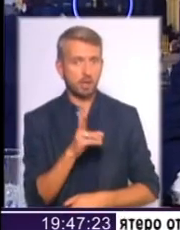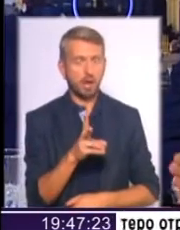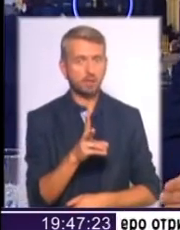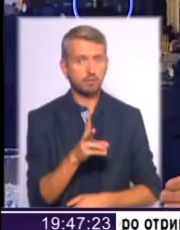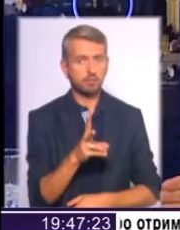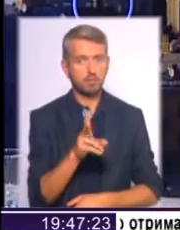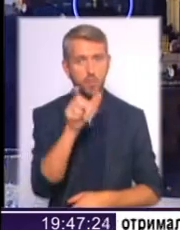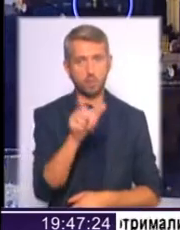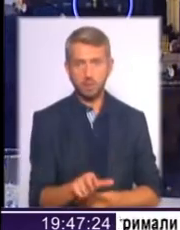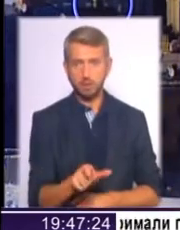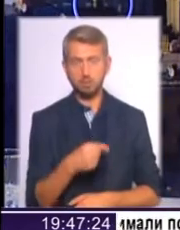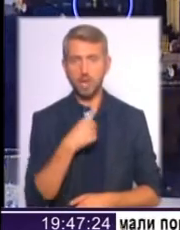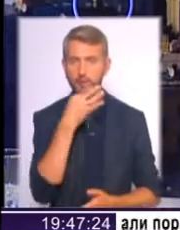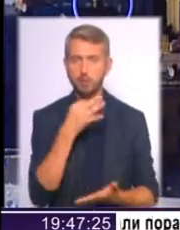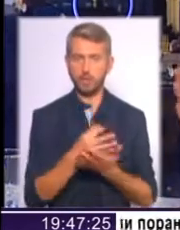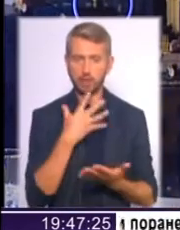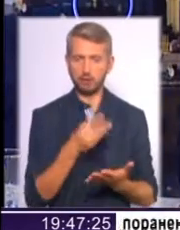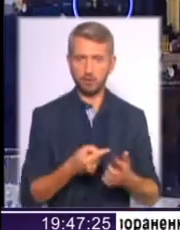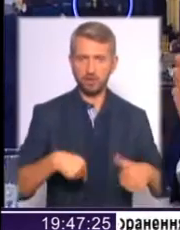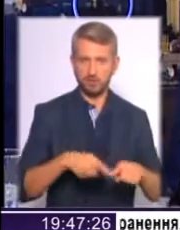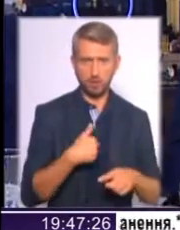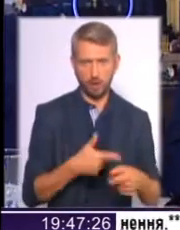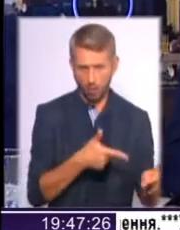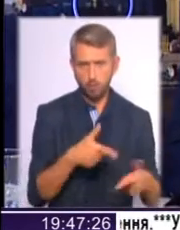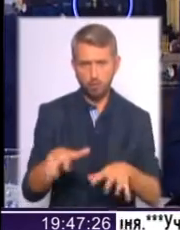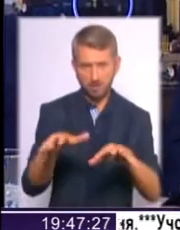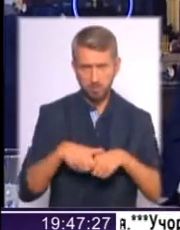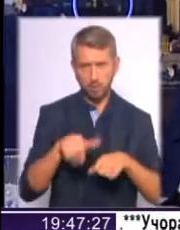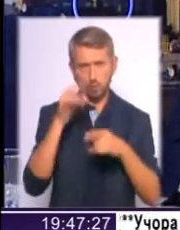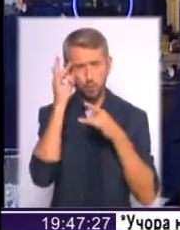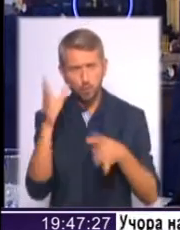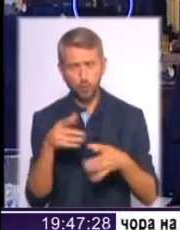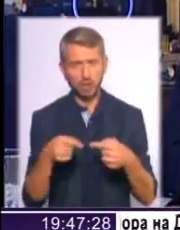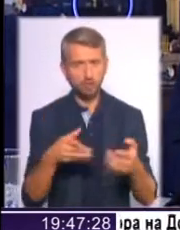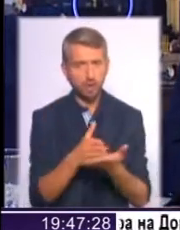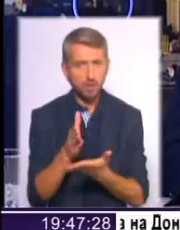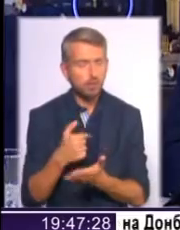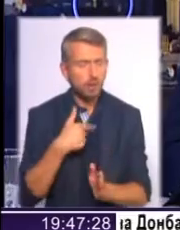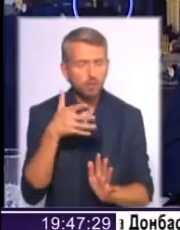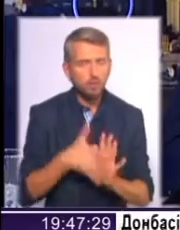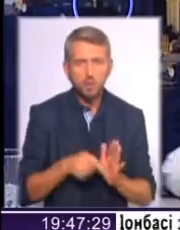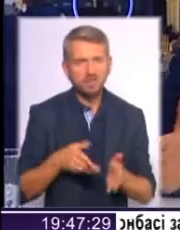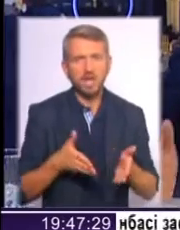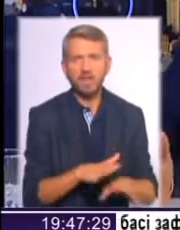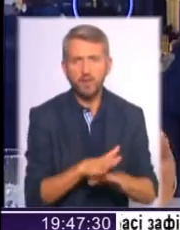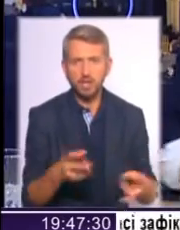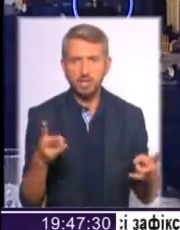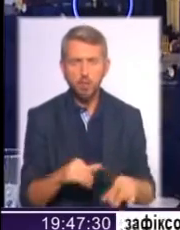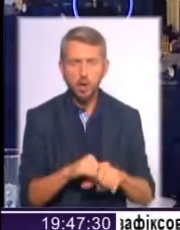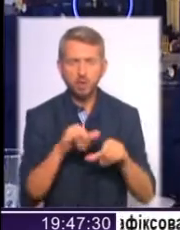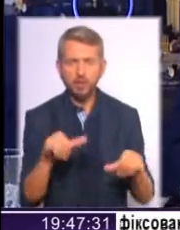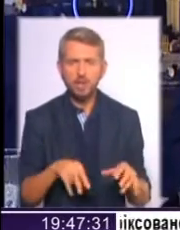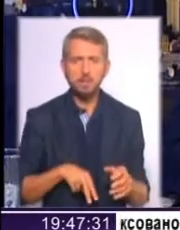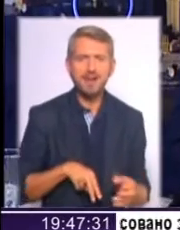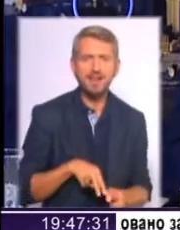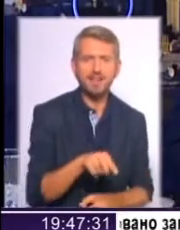скажімо, людина, яка відповідає за свою сферу, я б забрав у культури і в будь-яку іншу галузь. Я розумію, що це не вихід, треба розвивати і паралельно